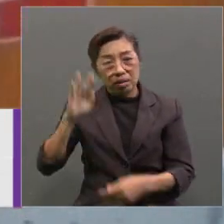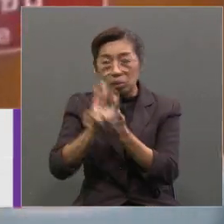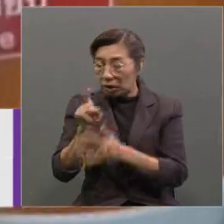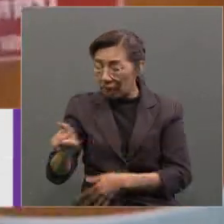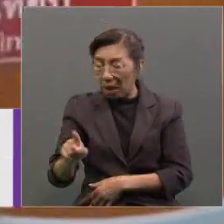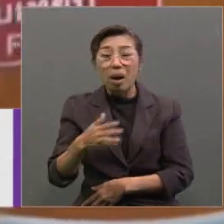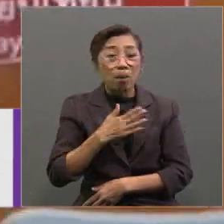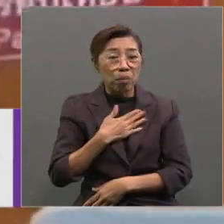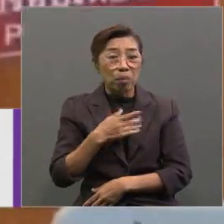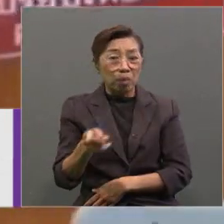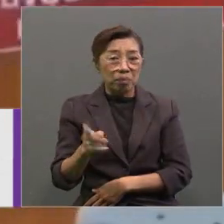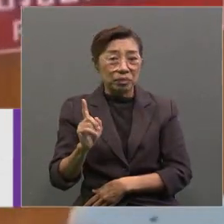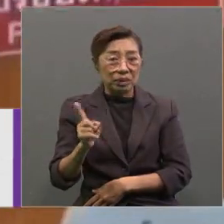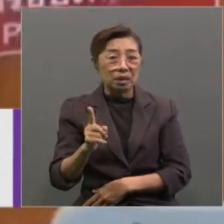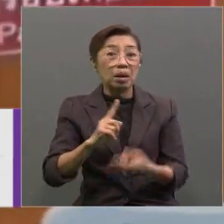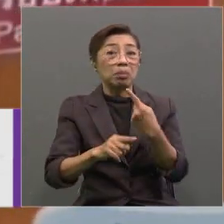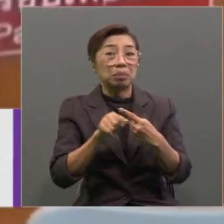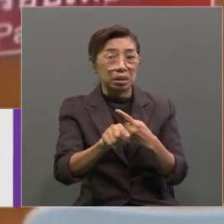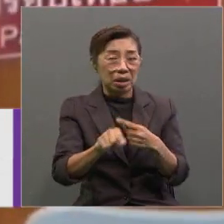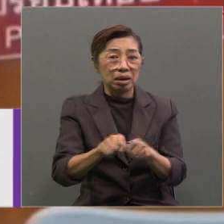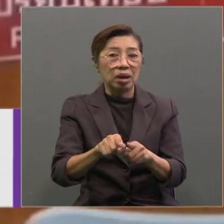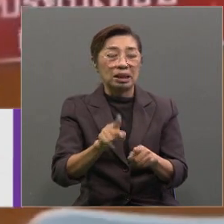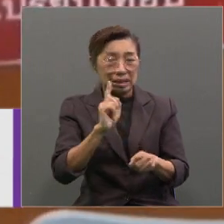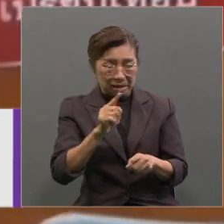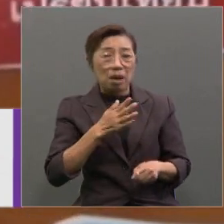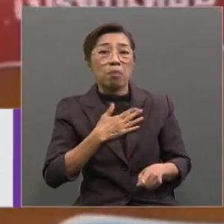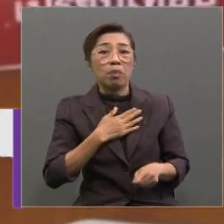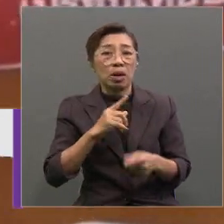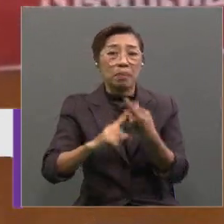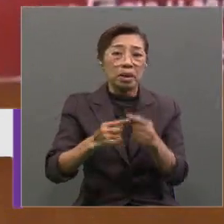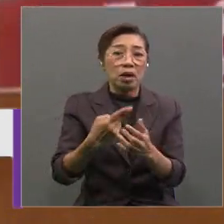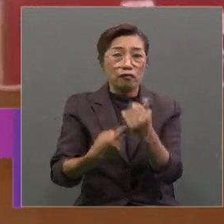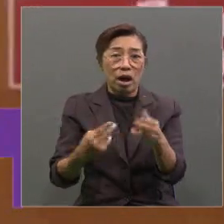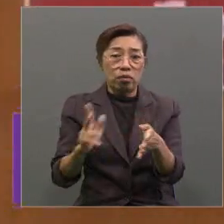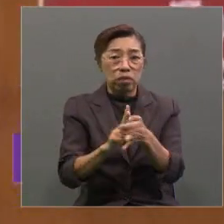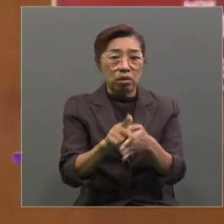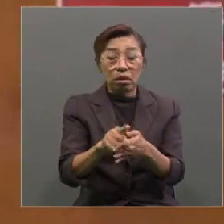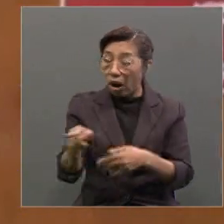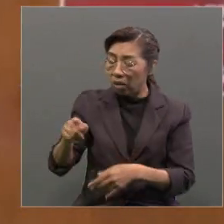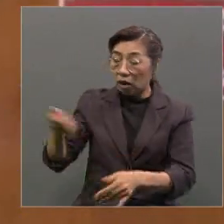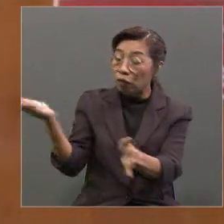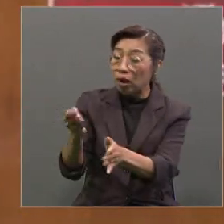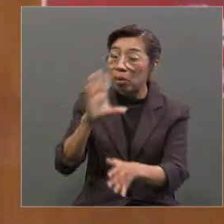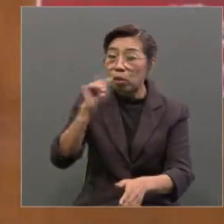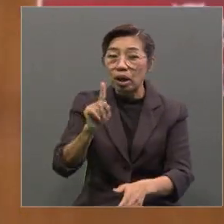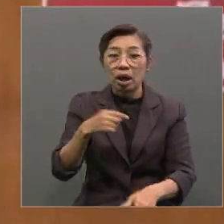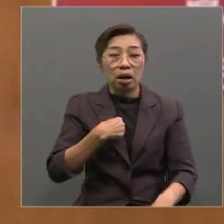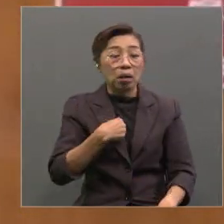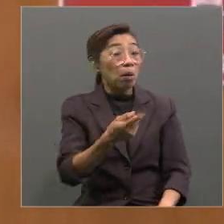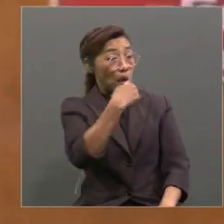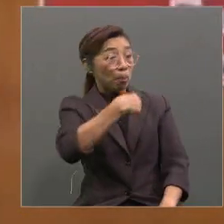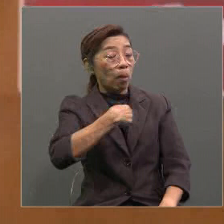เด็ก มาครับเลิกเรียนไปส่งต้องส่งแฟนเพื่อน นะแล้วก่อนจะทำเราเขาพูดไรป่ะ มันบอกว่า ไล่ ผม